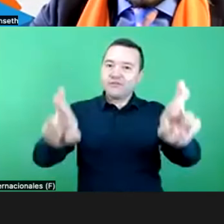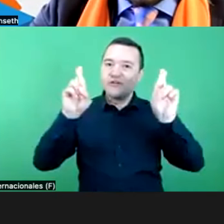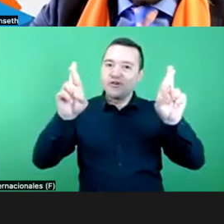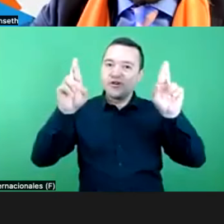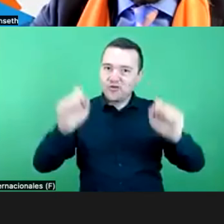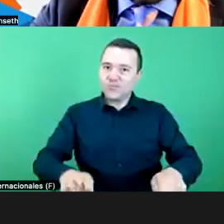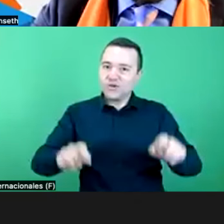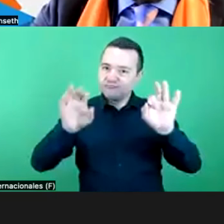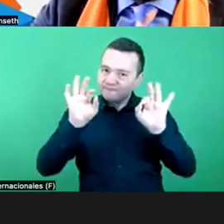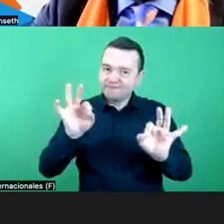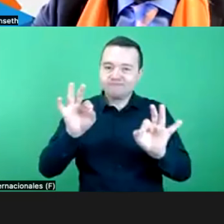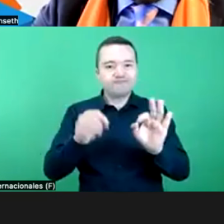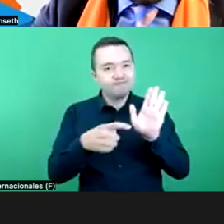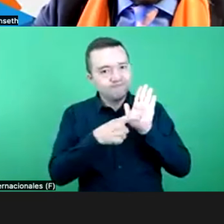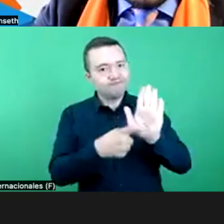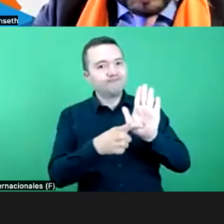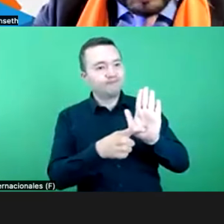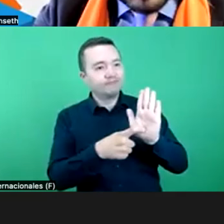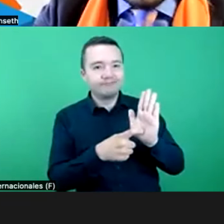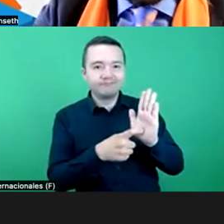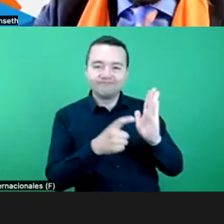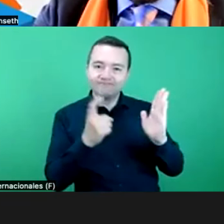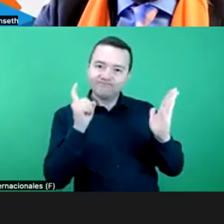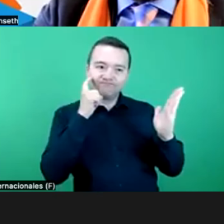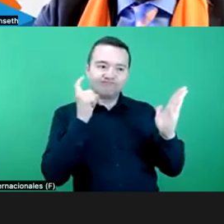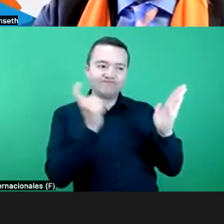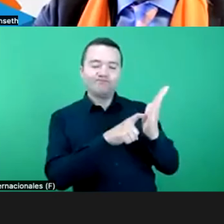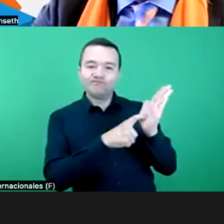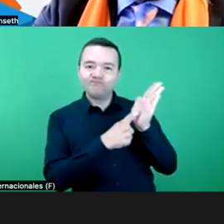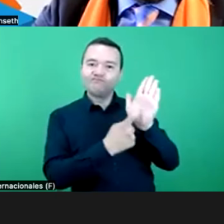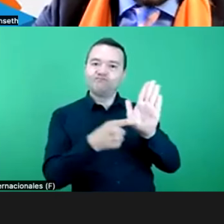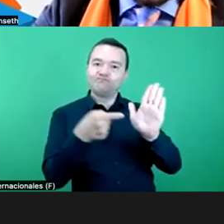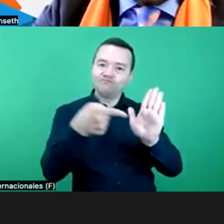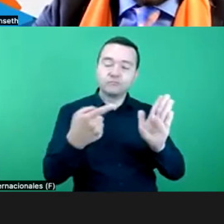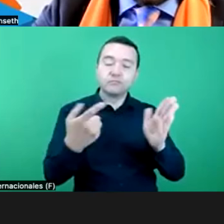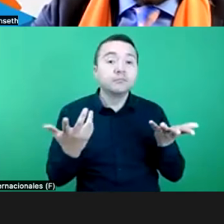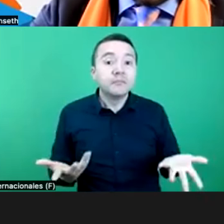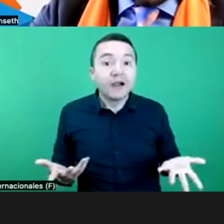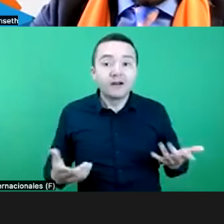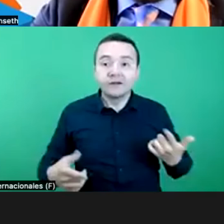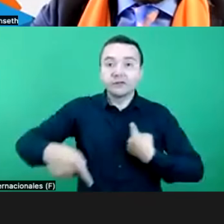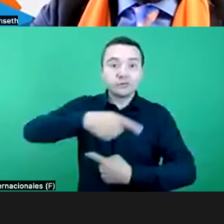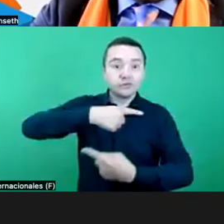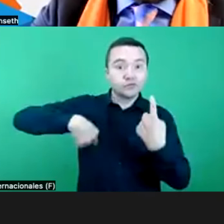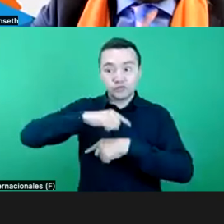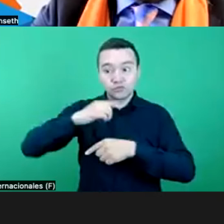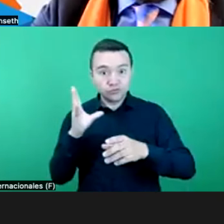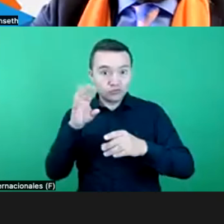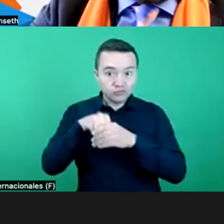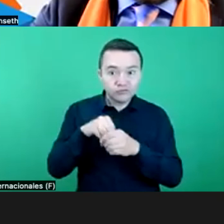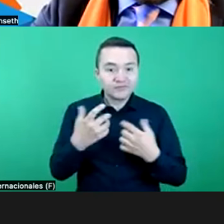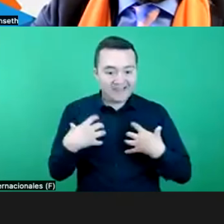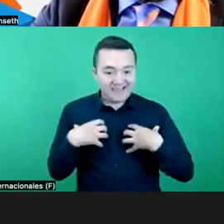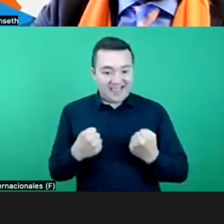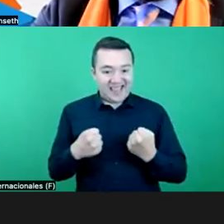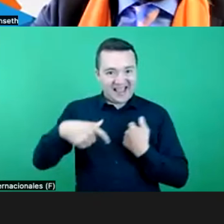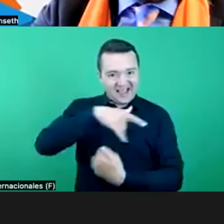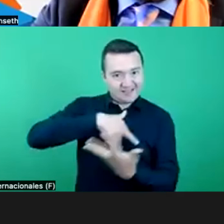J'espère que cela représentera un référent pour interpeller tous ceux qui